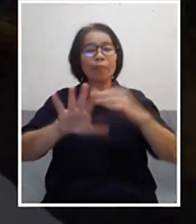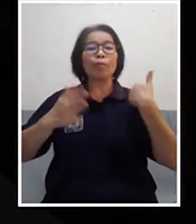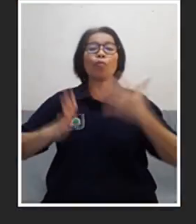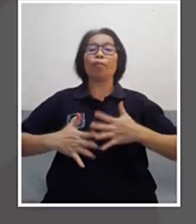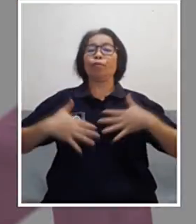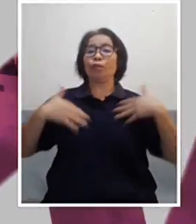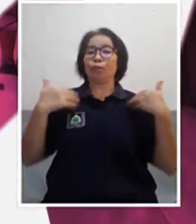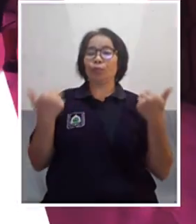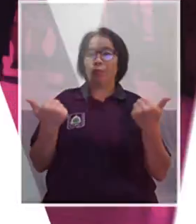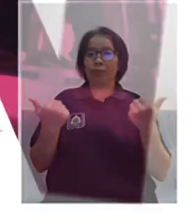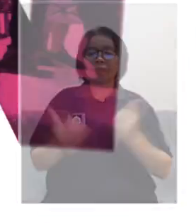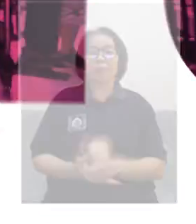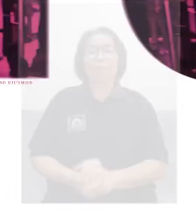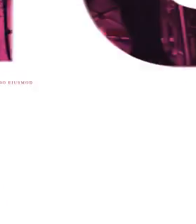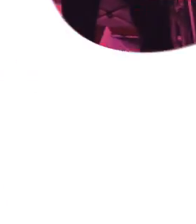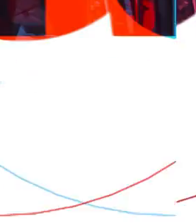ค่ะ